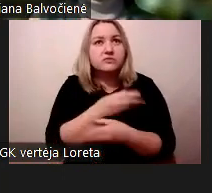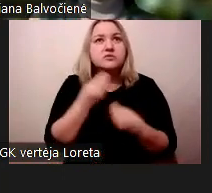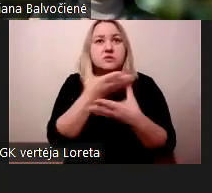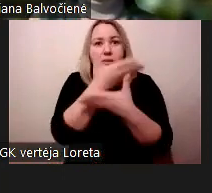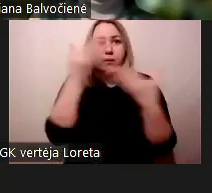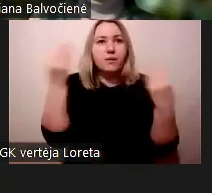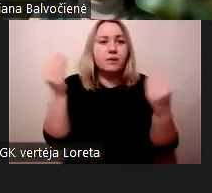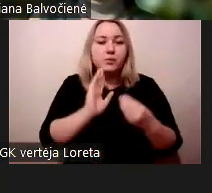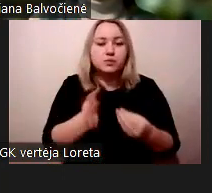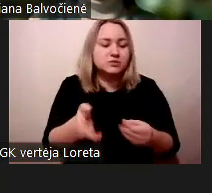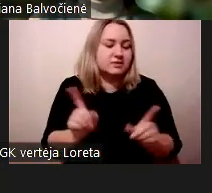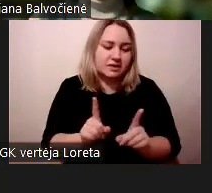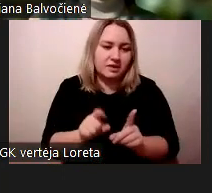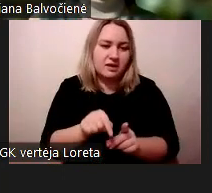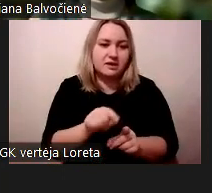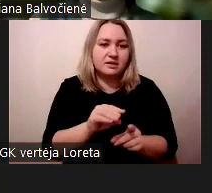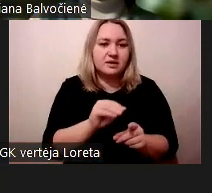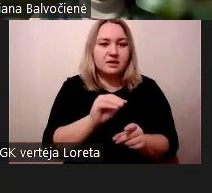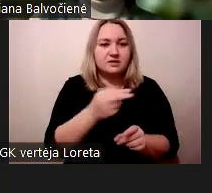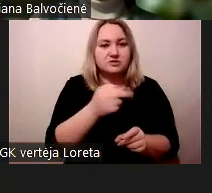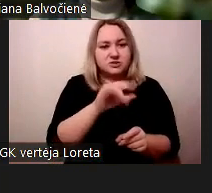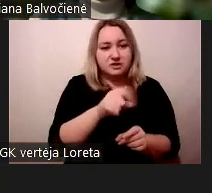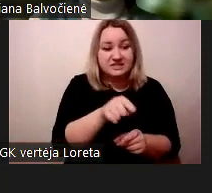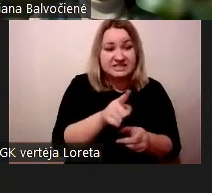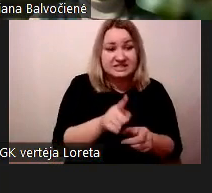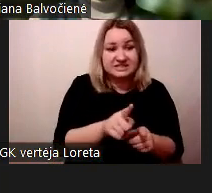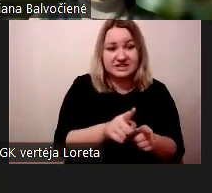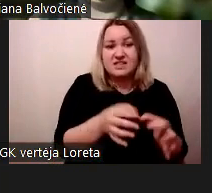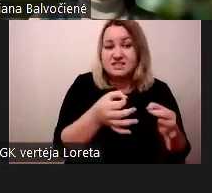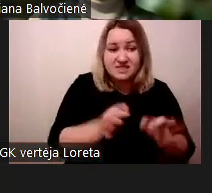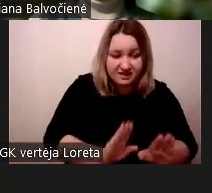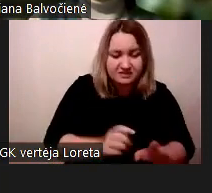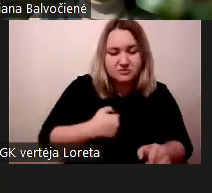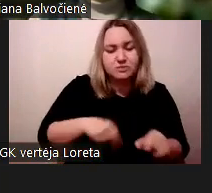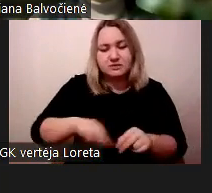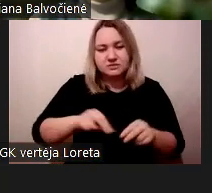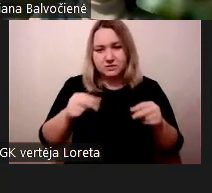kad Einšteinas neteisus, mes tikrai įrodysim.